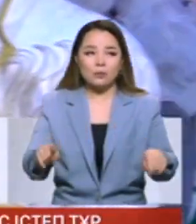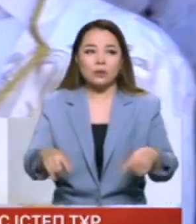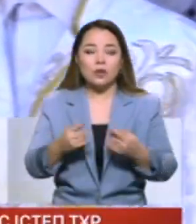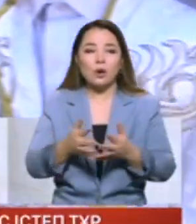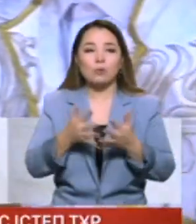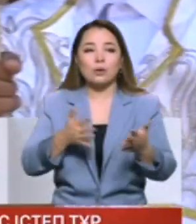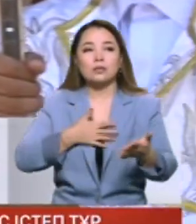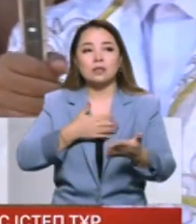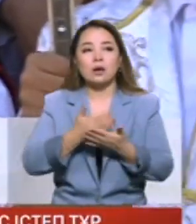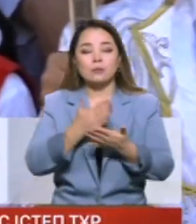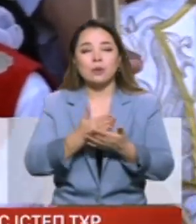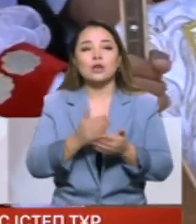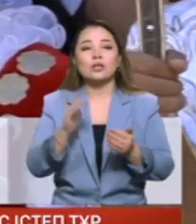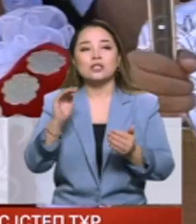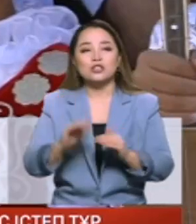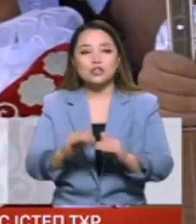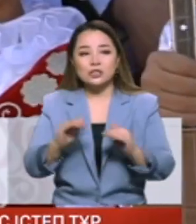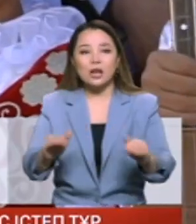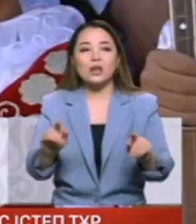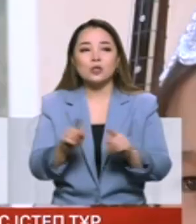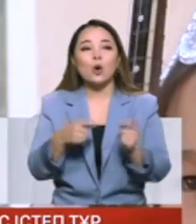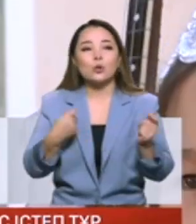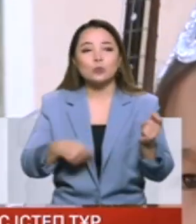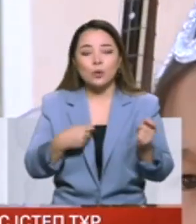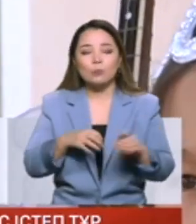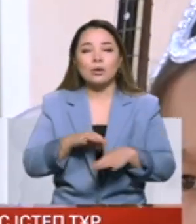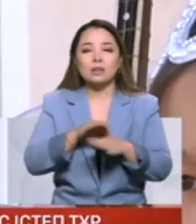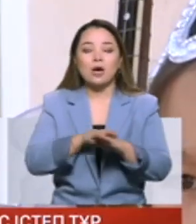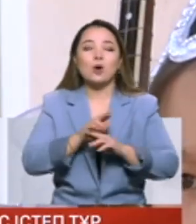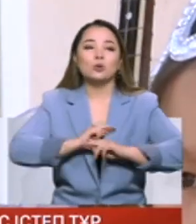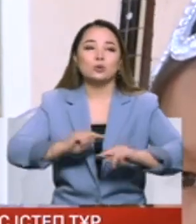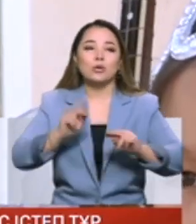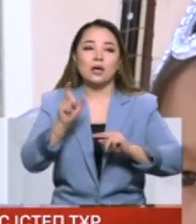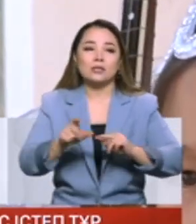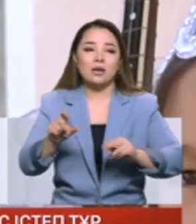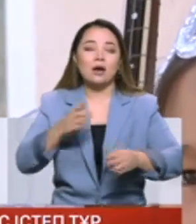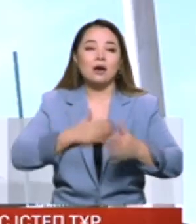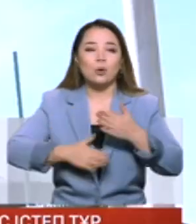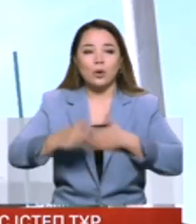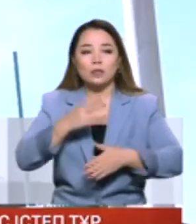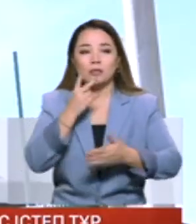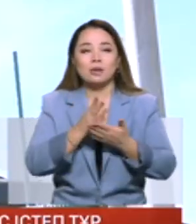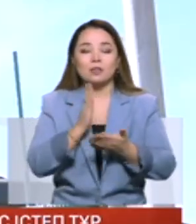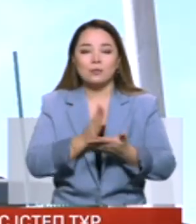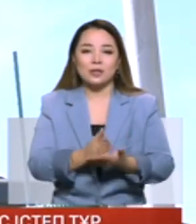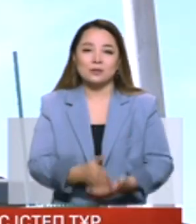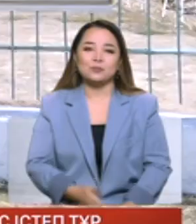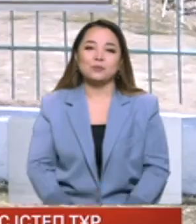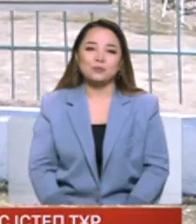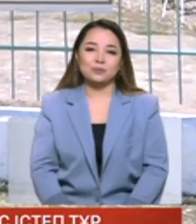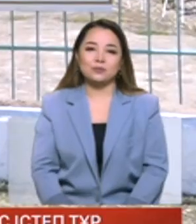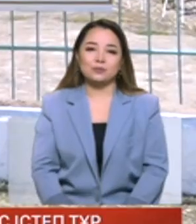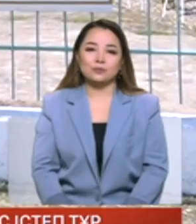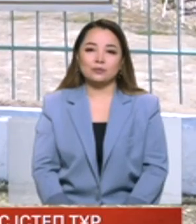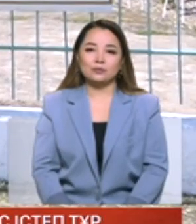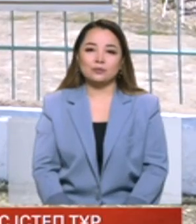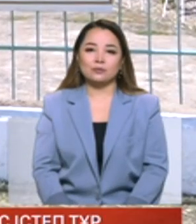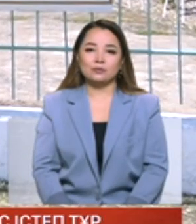армандайды. Кішкентай домбырашылардың бетін қақпай белін буған ұстазының әрекеті де қуантарлық. Базаркүл Отыншиева, Өзбекстан.